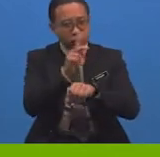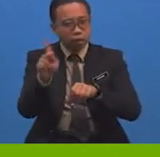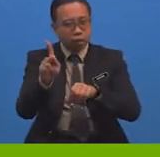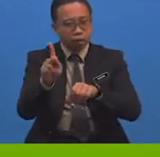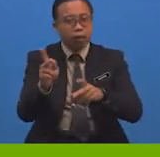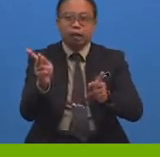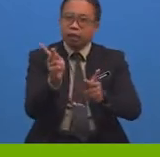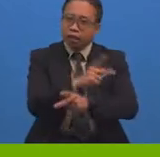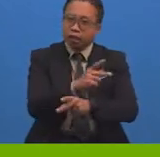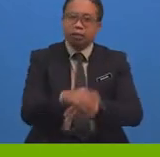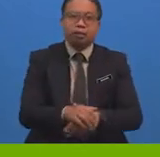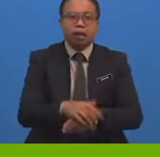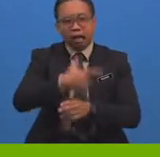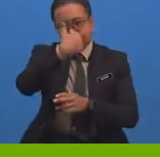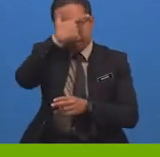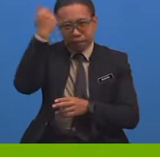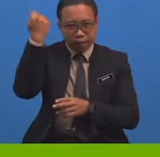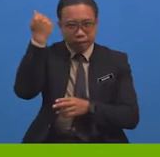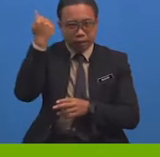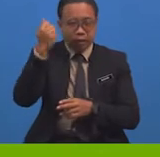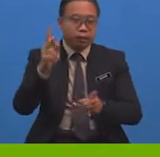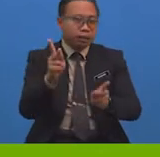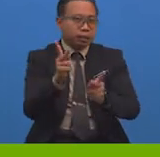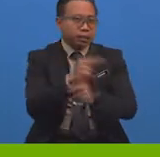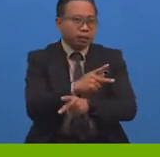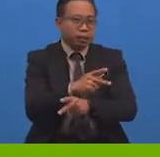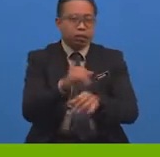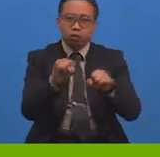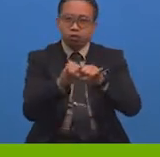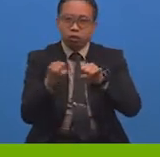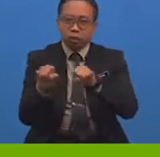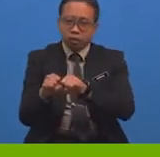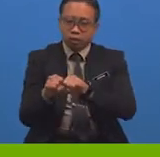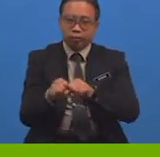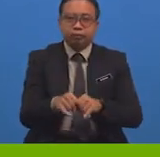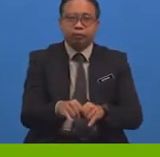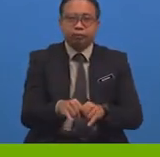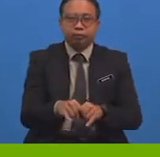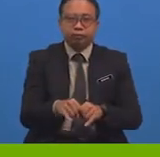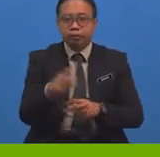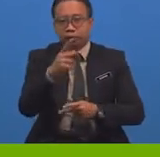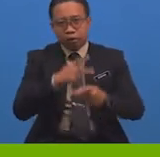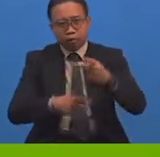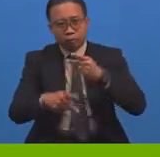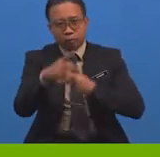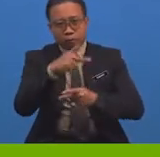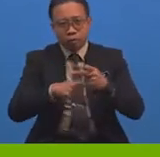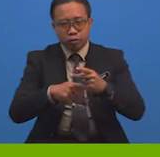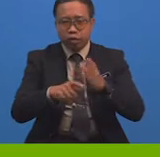penjara by kerana pendaratan juga merupakan proses